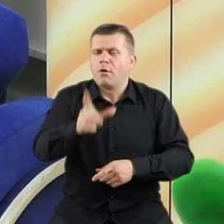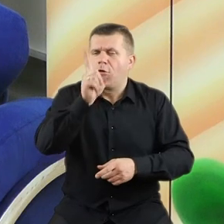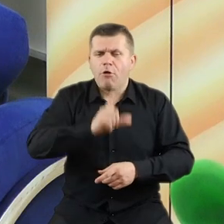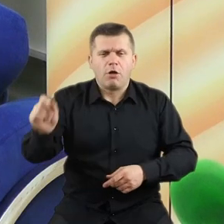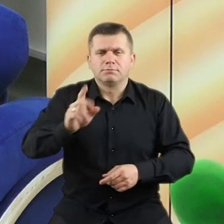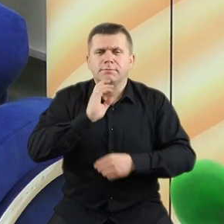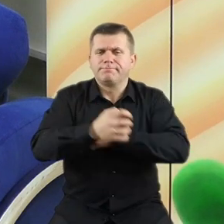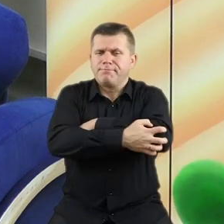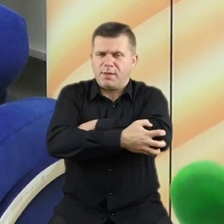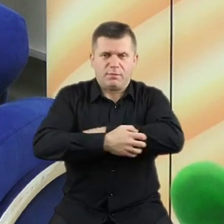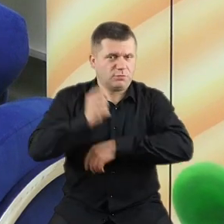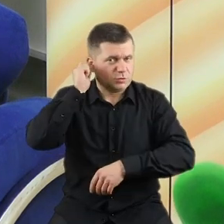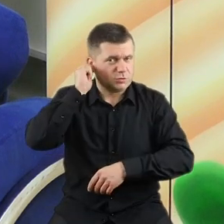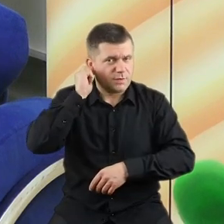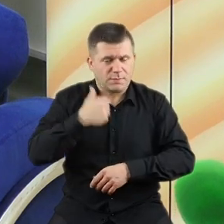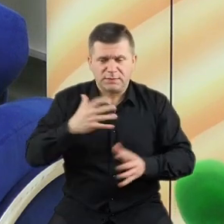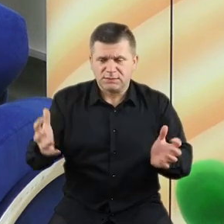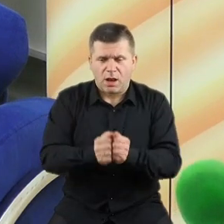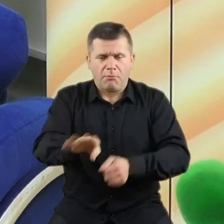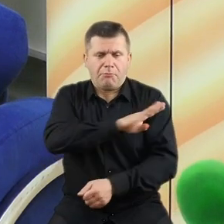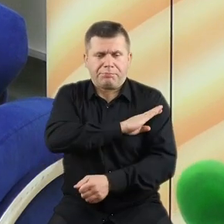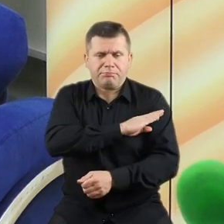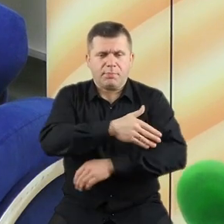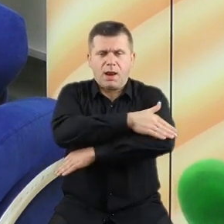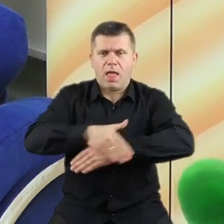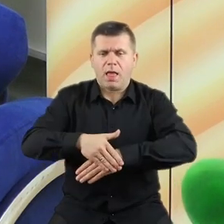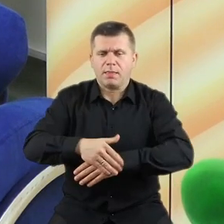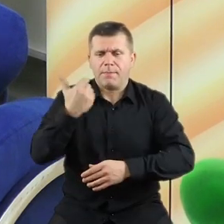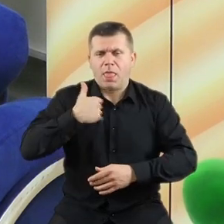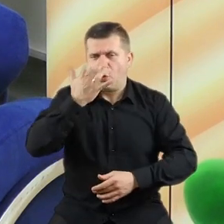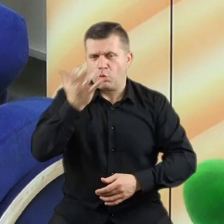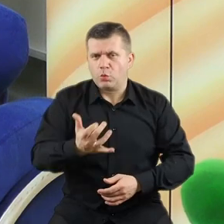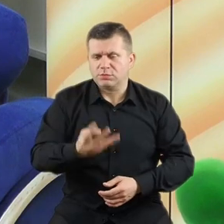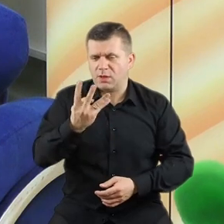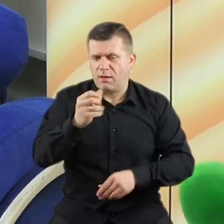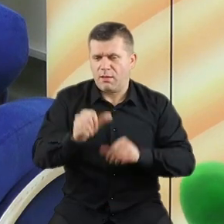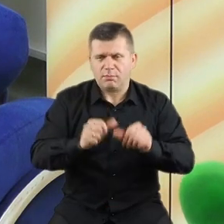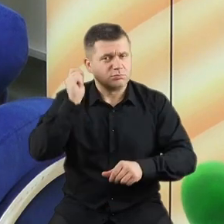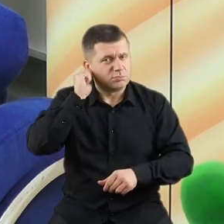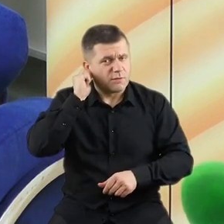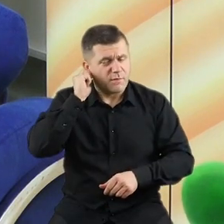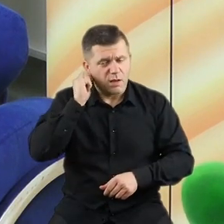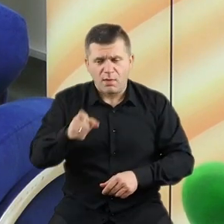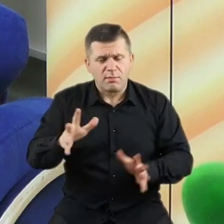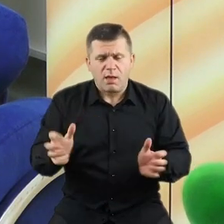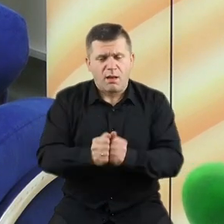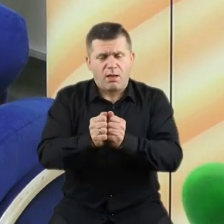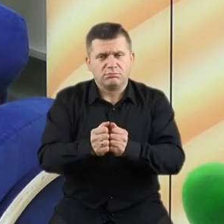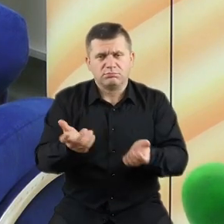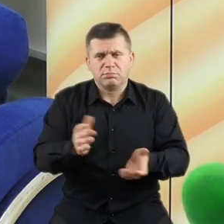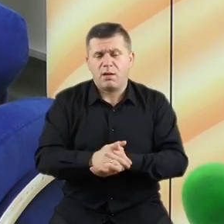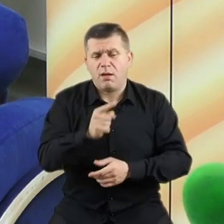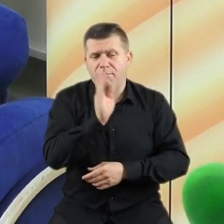zupełnie taki los jak tej biednej dziewczynki, co znaleziono ją martwą na granicy z Białorusią. 4-letnia dziewczynka, tylko jej nie znaleziono,